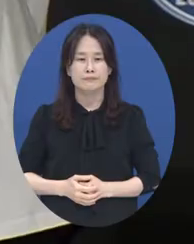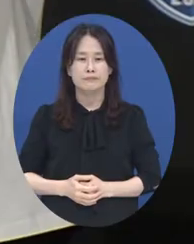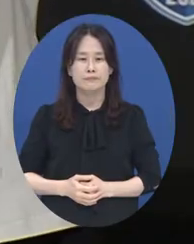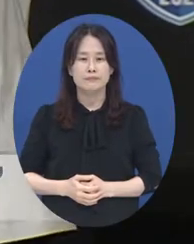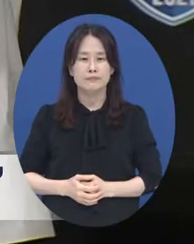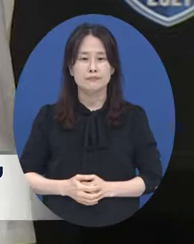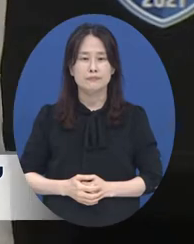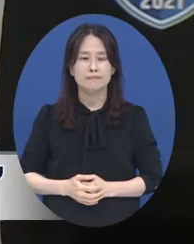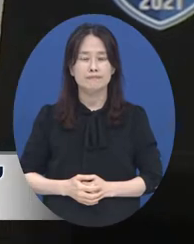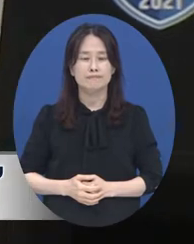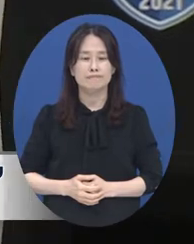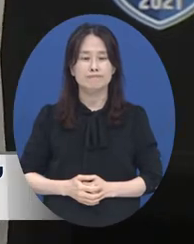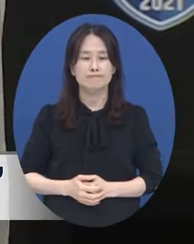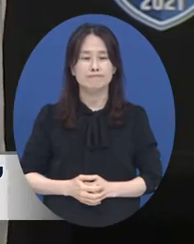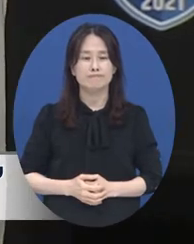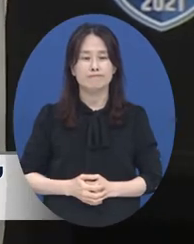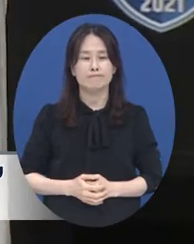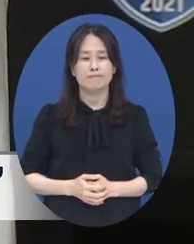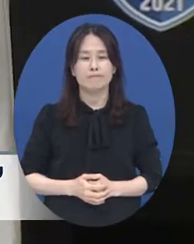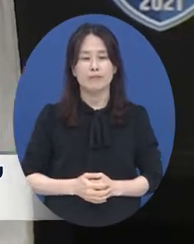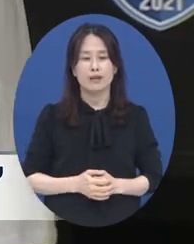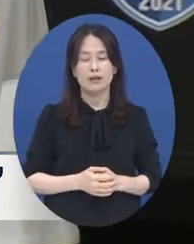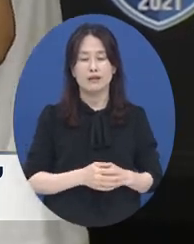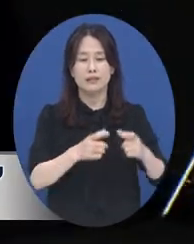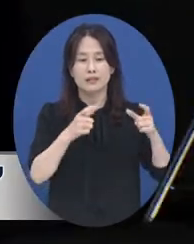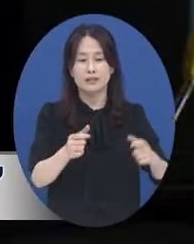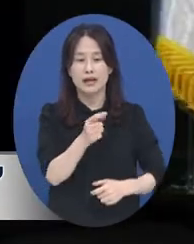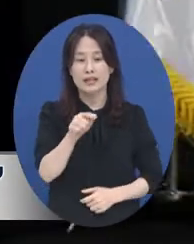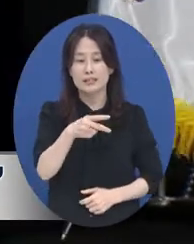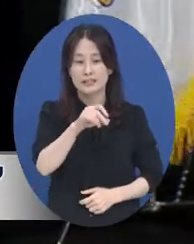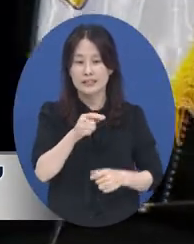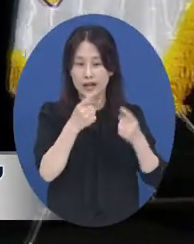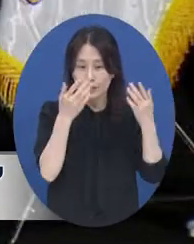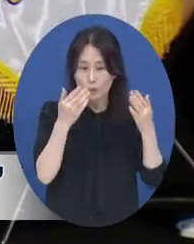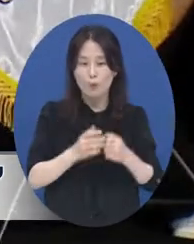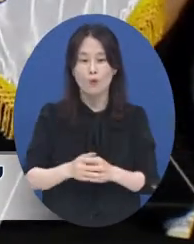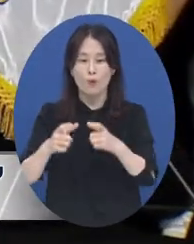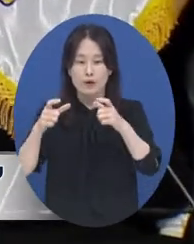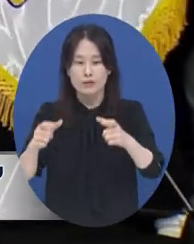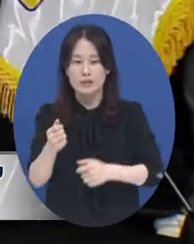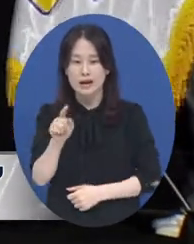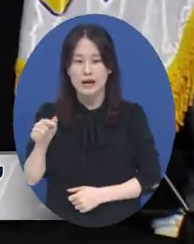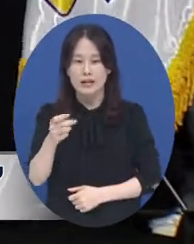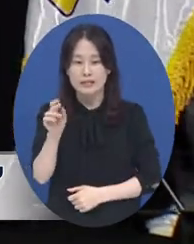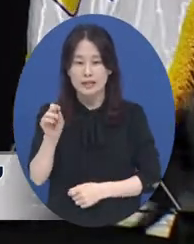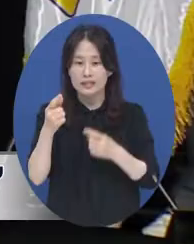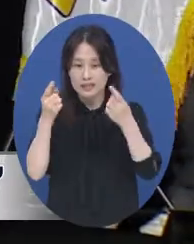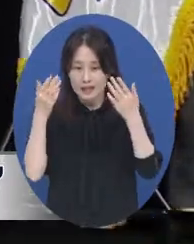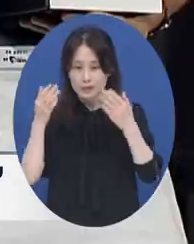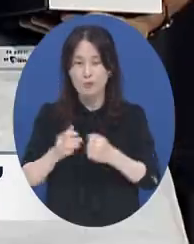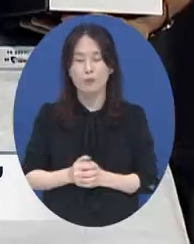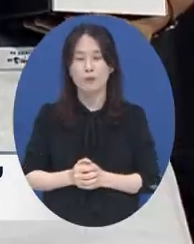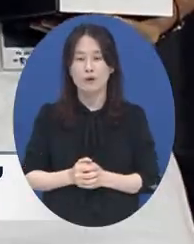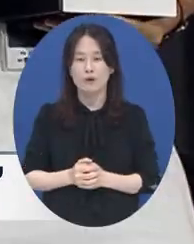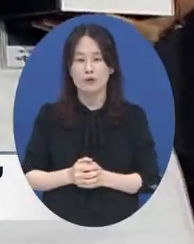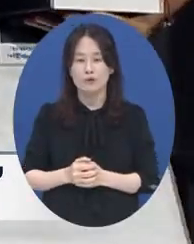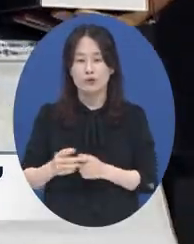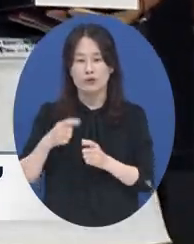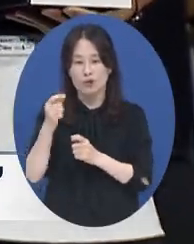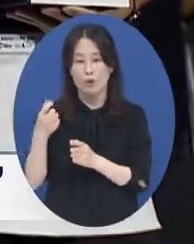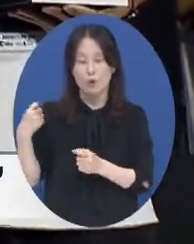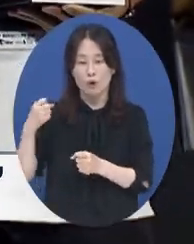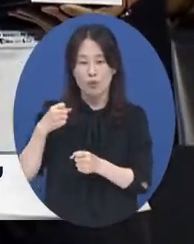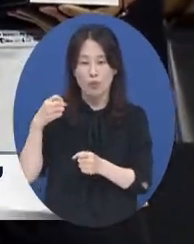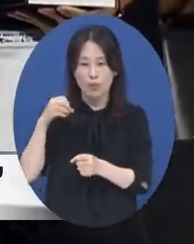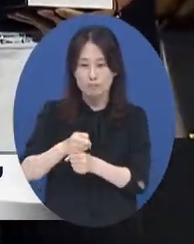있습니다. 결승전에선 리그 오브 레전드 게임의 한신대학교, 카트라이더 러쉬 플러스 게임엔 한양대학교,